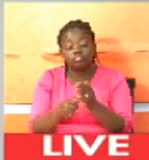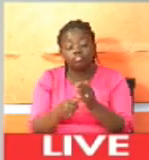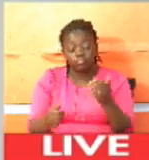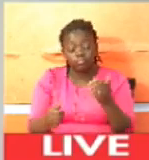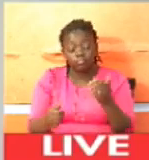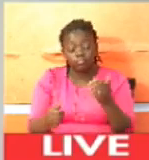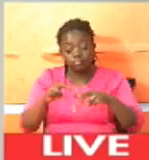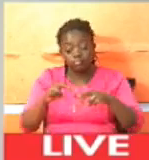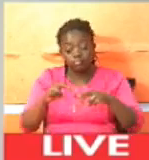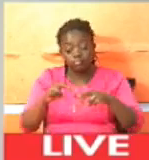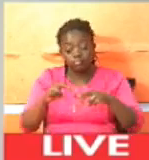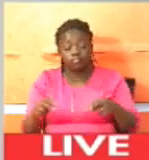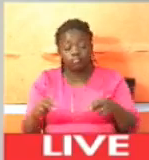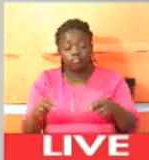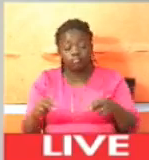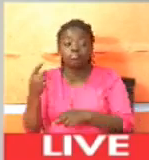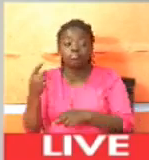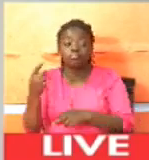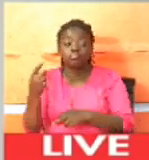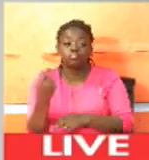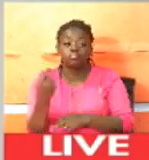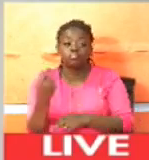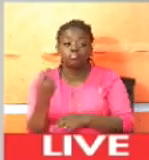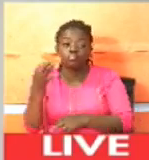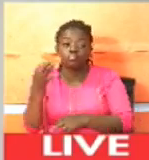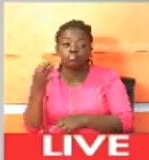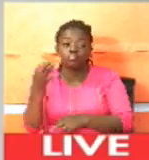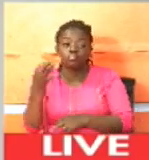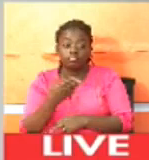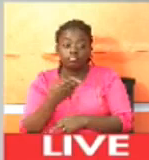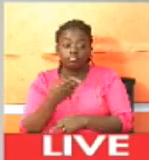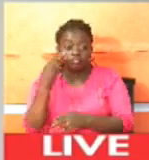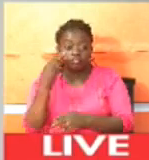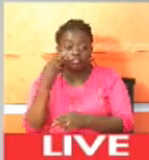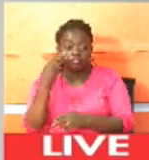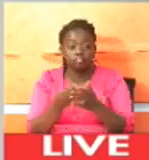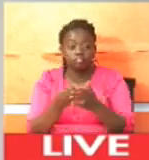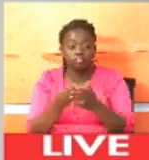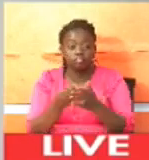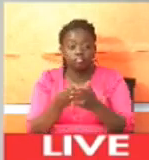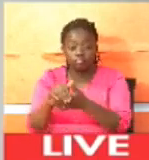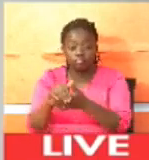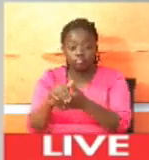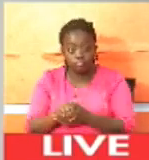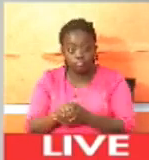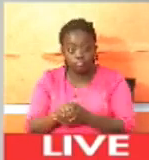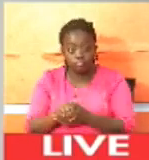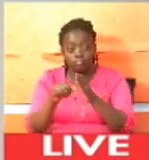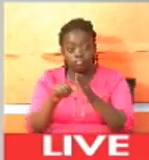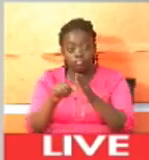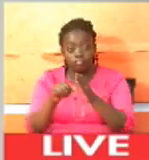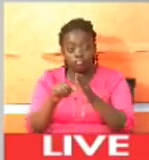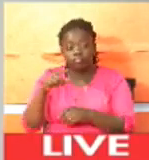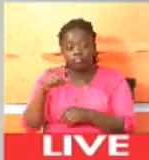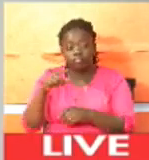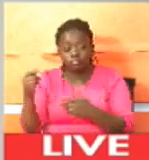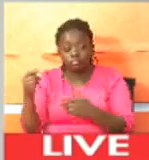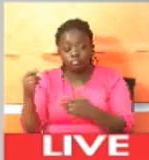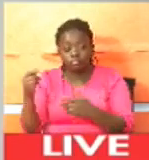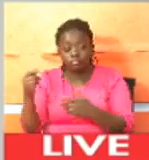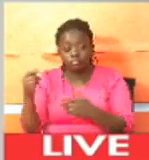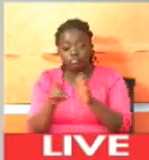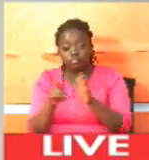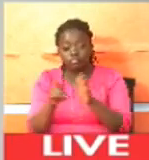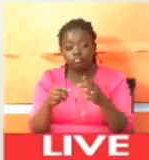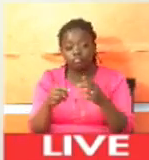okunoonyerezaako okuggyako nti oba oyina obujulizi nga muli bafumbo ensonga ezimusobola ozitwalamu mbuga z'amateeka ate ne